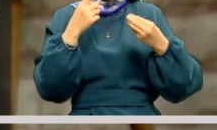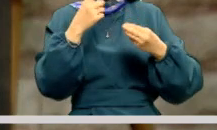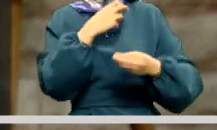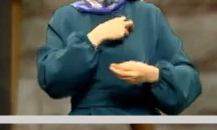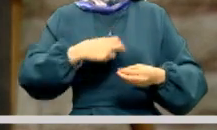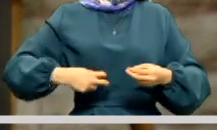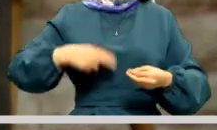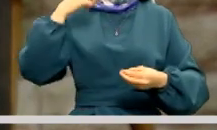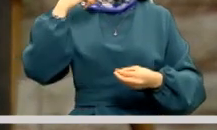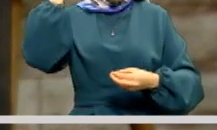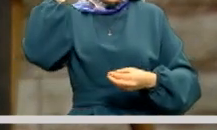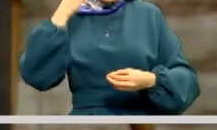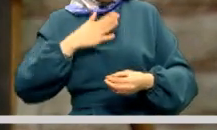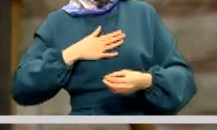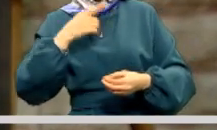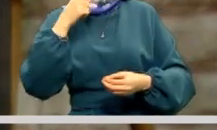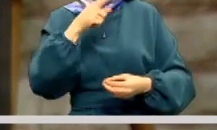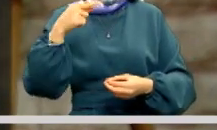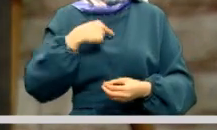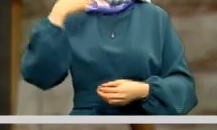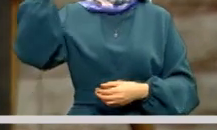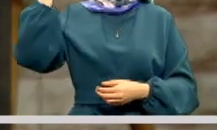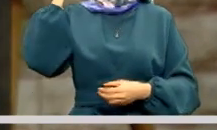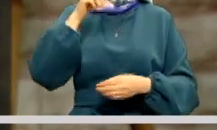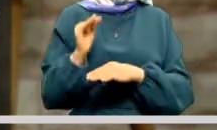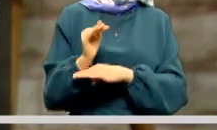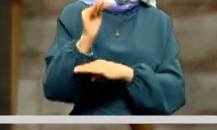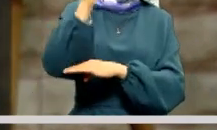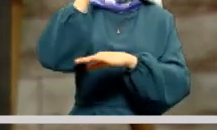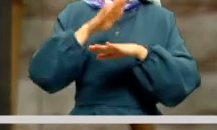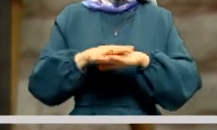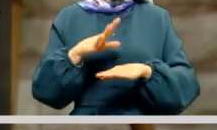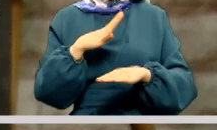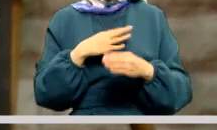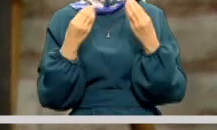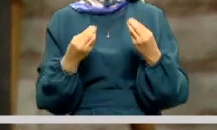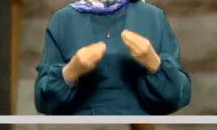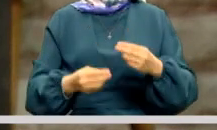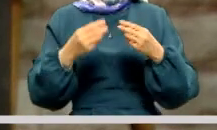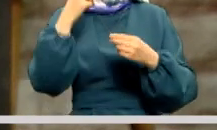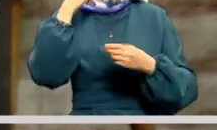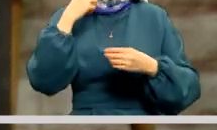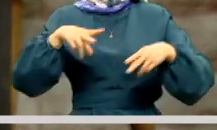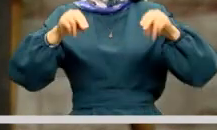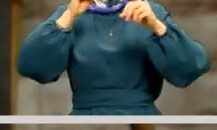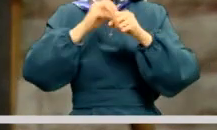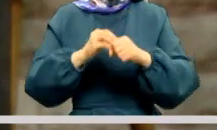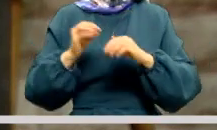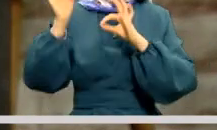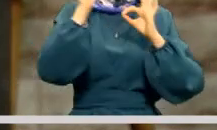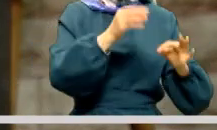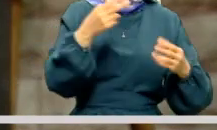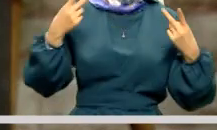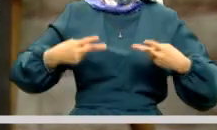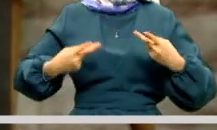biz gözümüzün önüne getirip hayatımızda bunu uygulayabiliyor isek güzel ahlakı tamamlamak için gönderildiğim mesajını almışız demektir